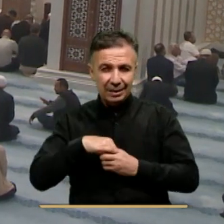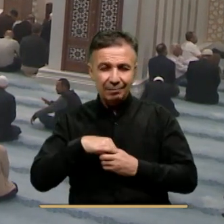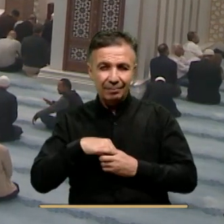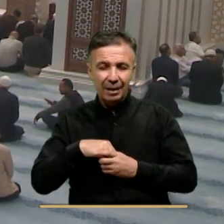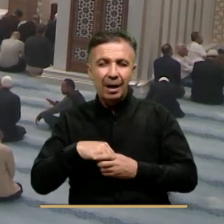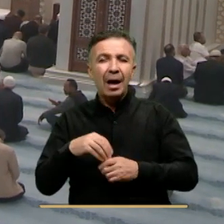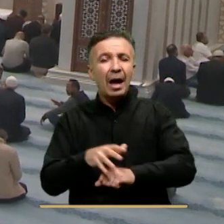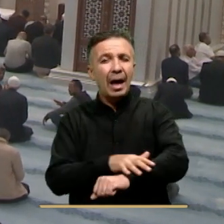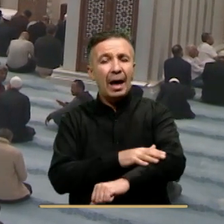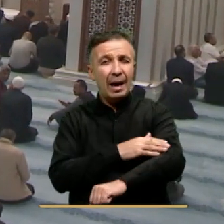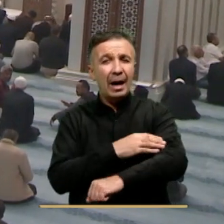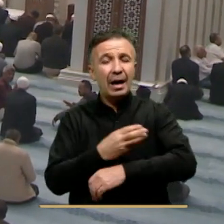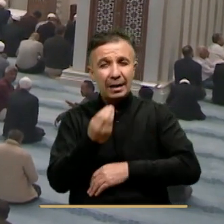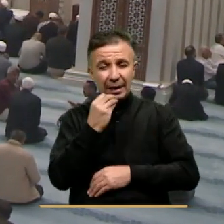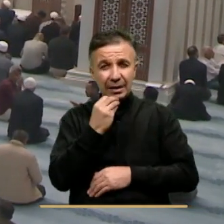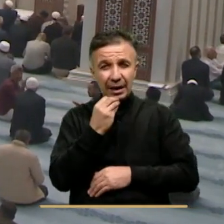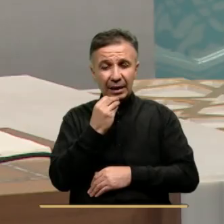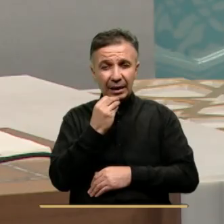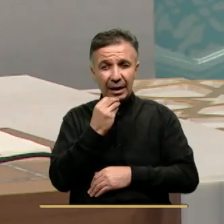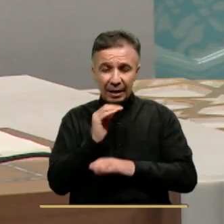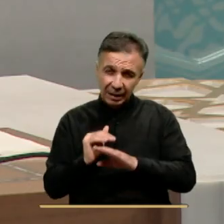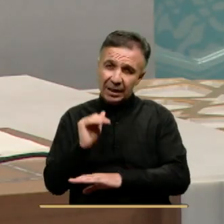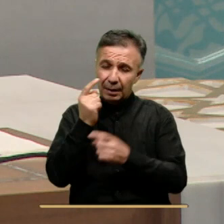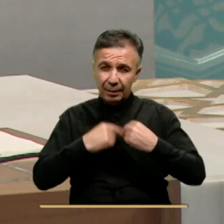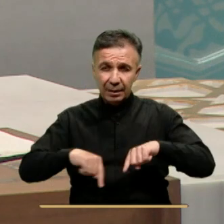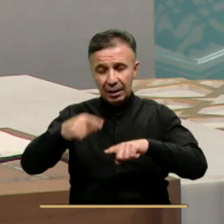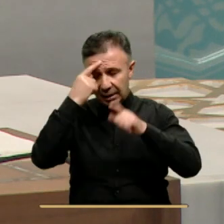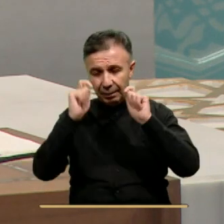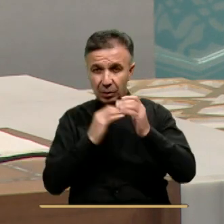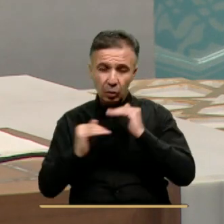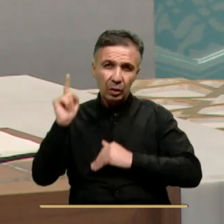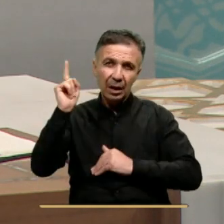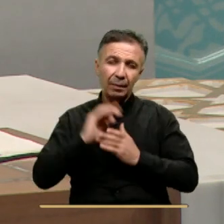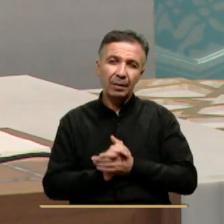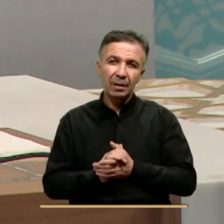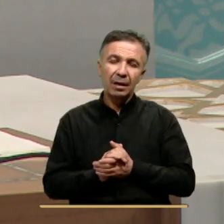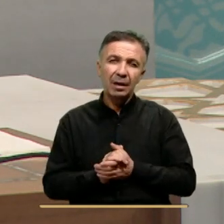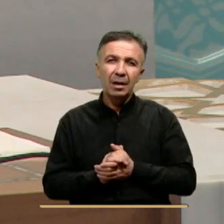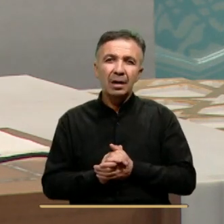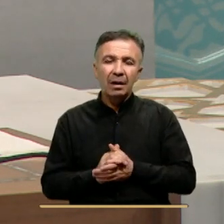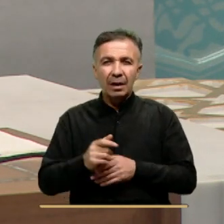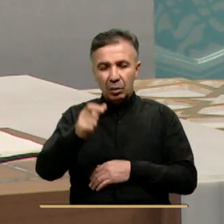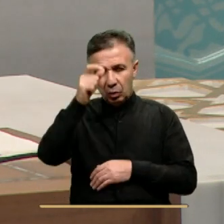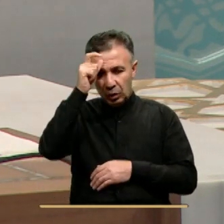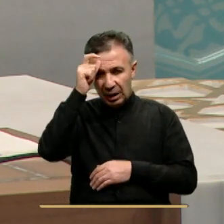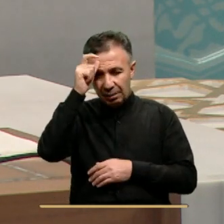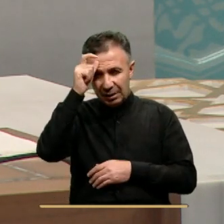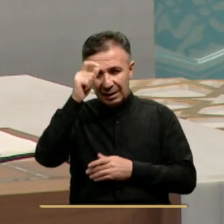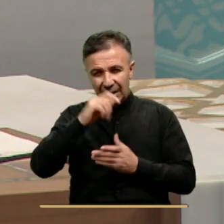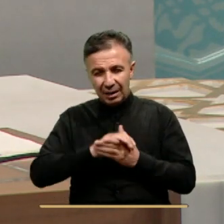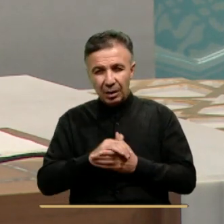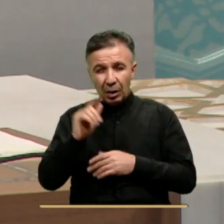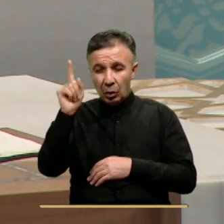rızıkla ömür yaşamayı bizlere ihsan eylesin Yüce Rabbimiz Cumhuriyetimizin 100 Yılı vesilesiyle